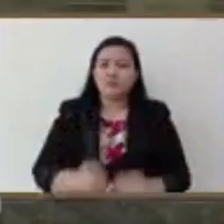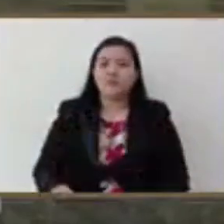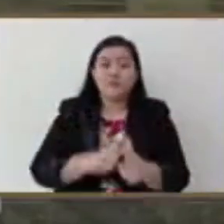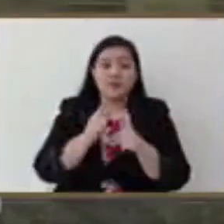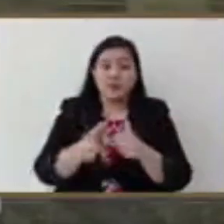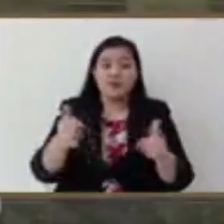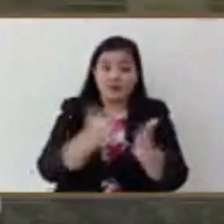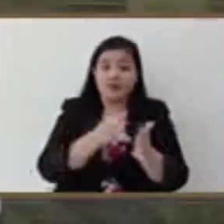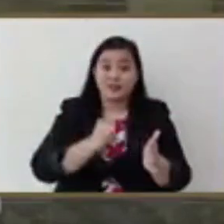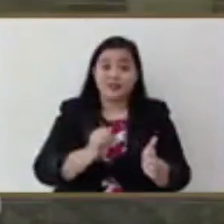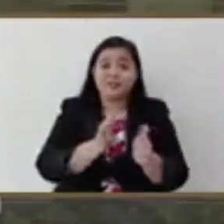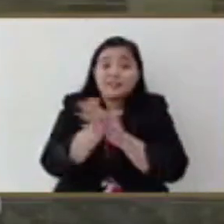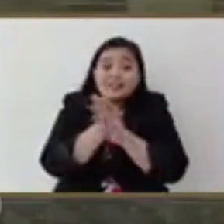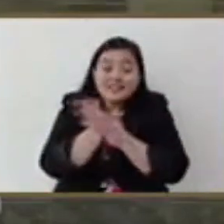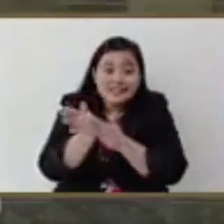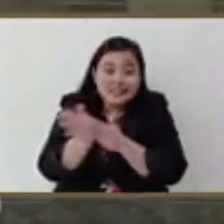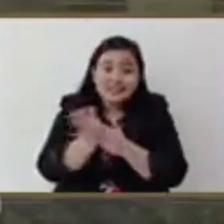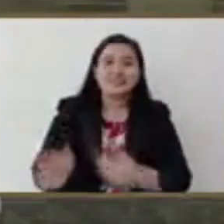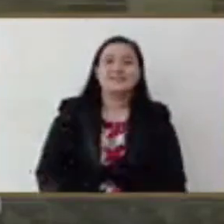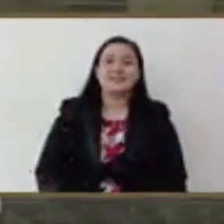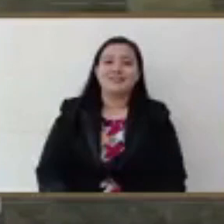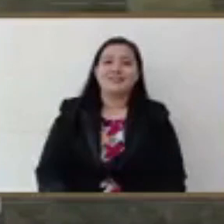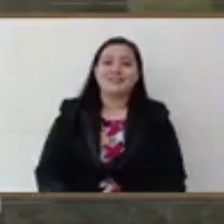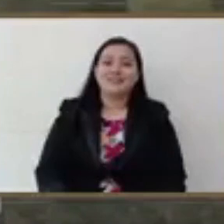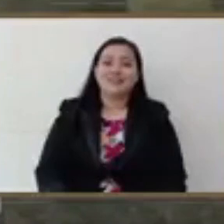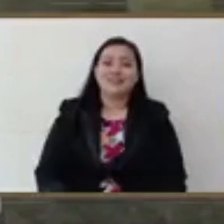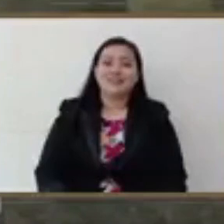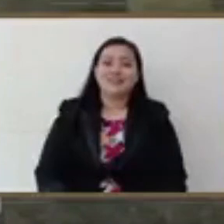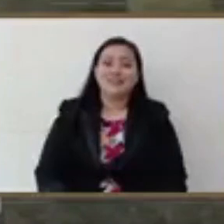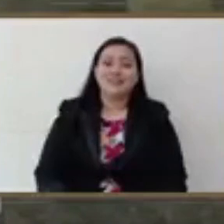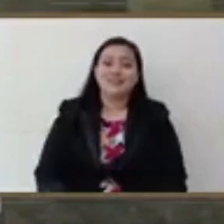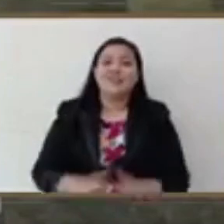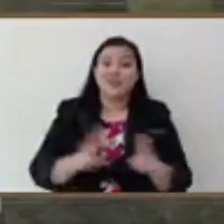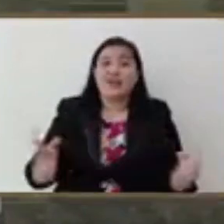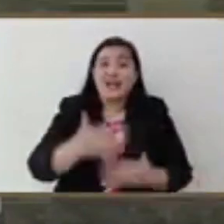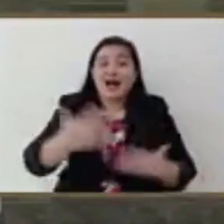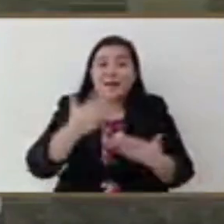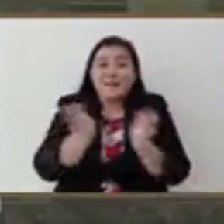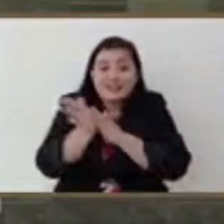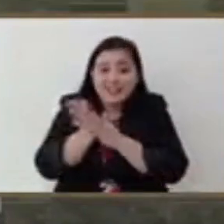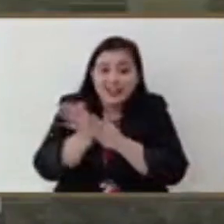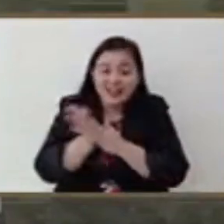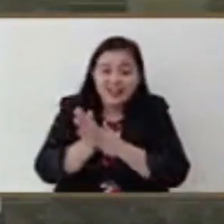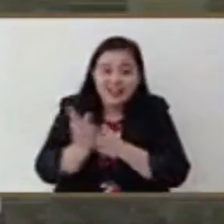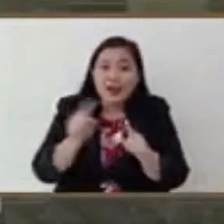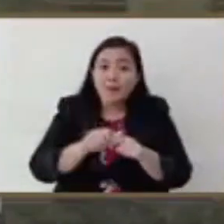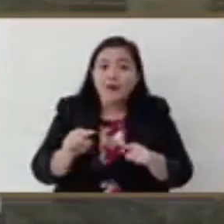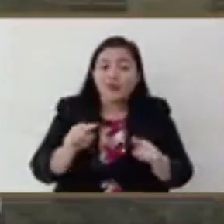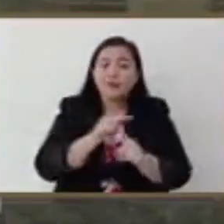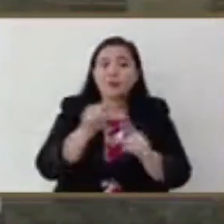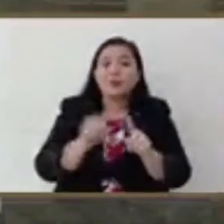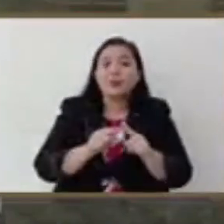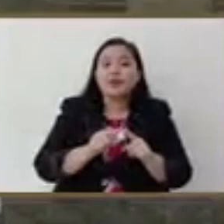be exciting, di ba? Man, nakakatuwa. Gustong-gusto mo nang makita. Pero mapatid, kung ang Diyos